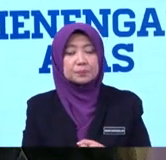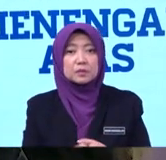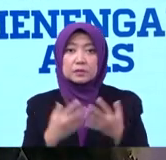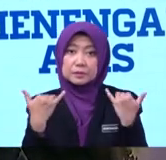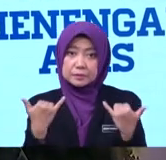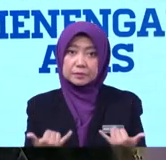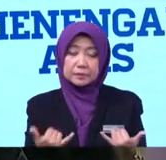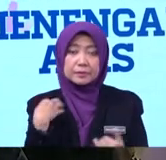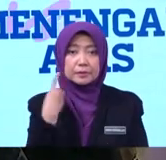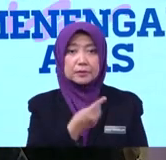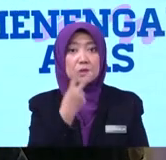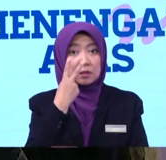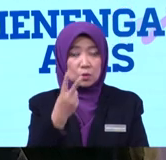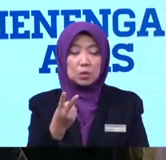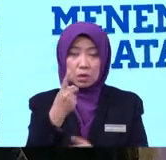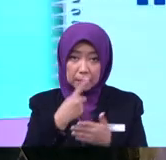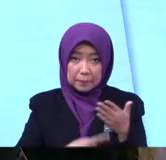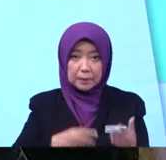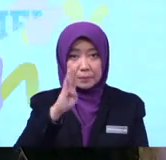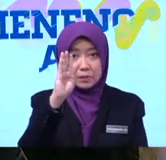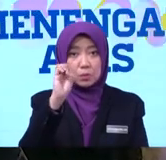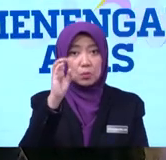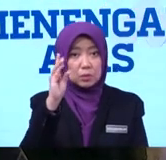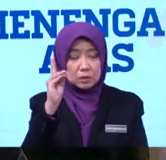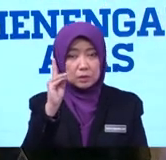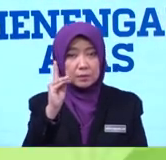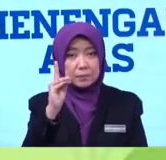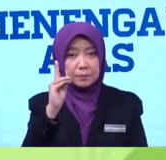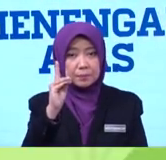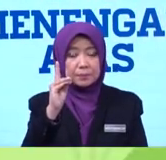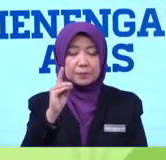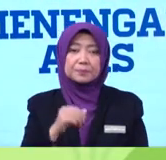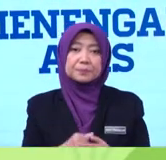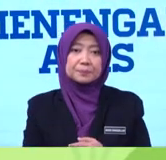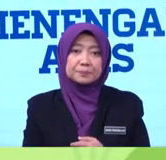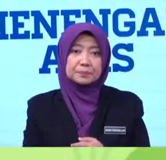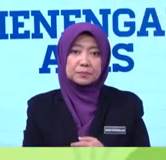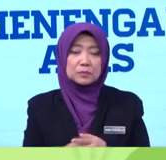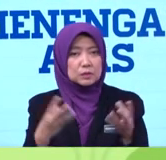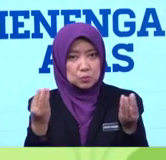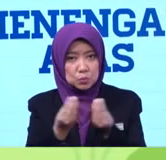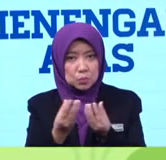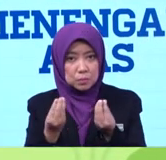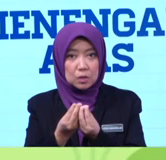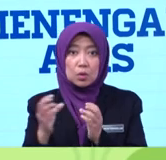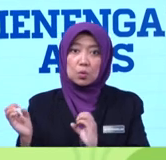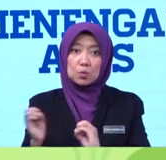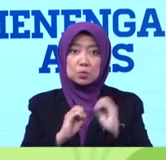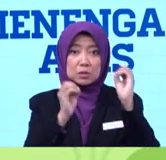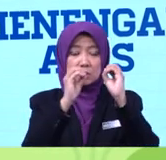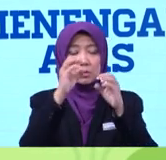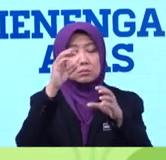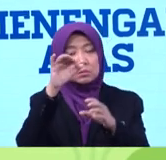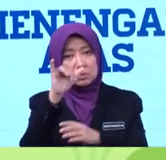apa body secara terperinci Gaby ini adalah Jumlah oksigen terlarut